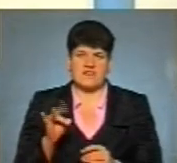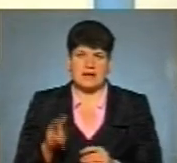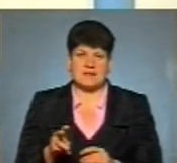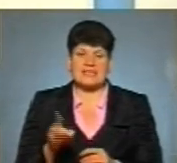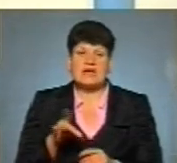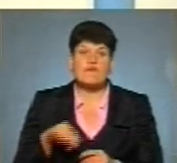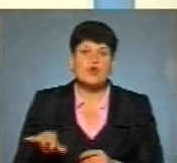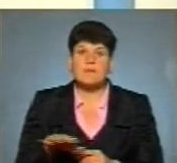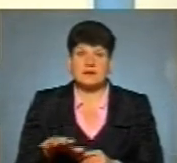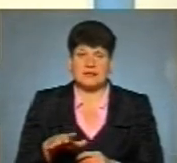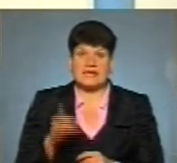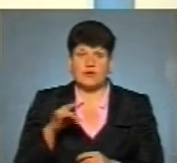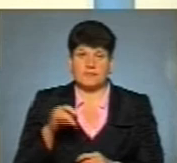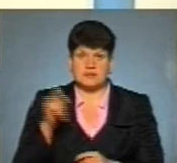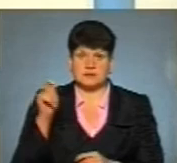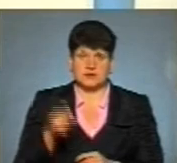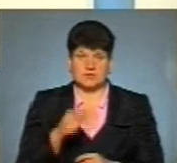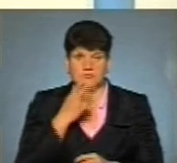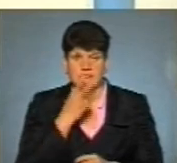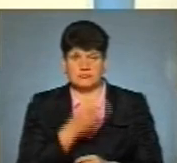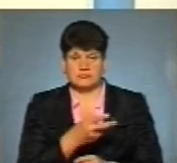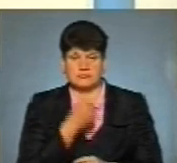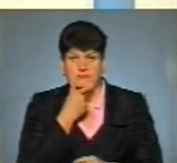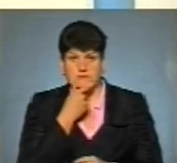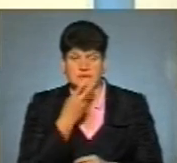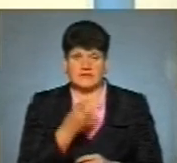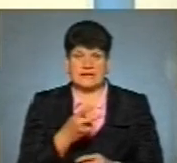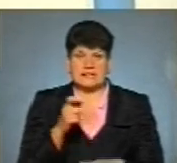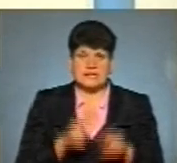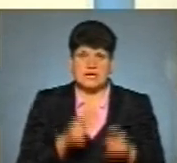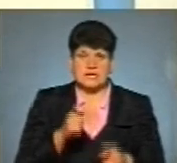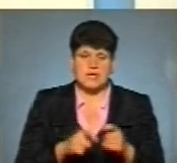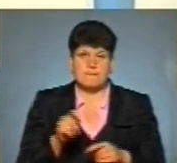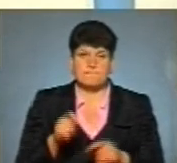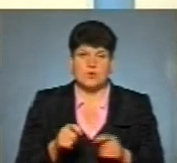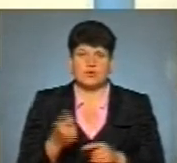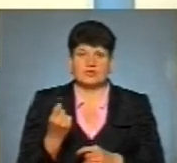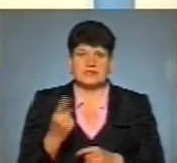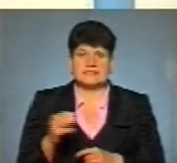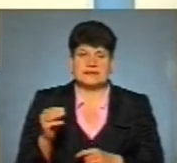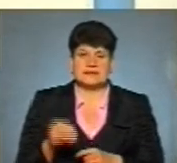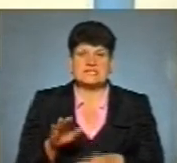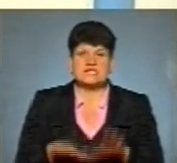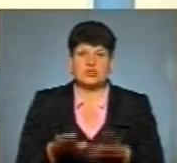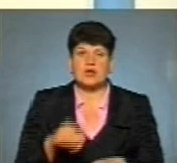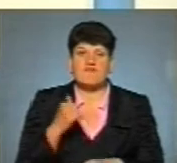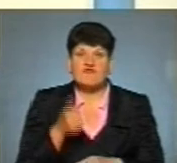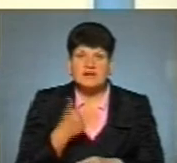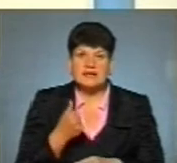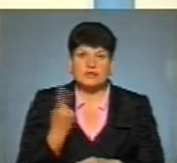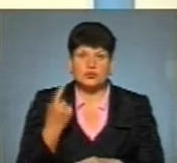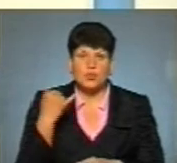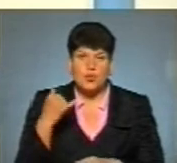де європейці вже приїжджають до нас вчитися. І надій молока понад 11 тисяч кілограм в рік на корову.